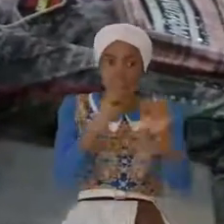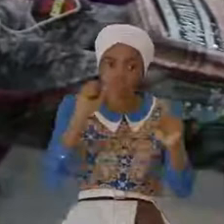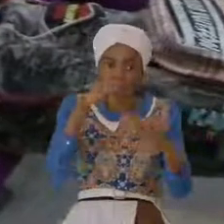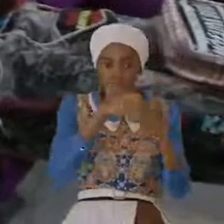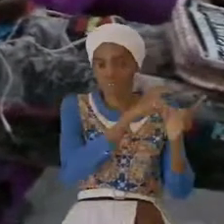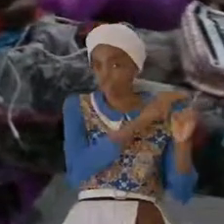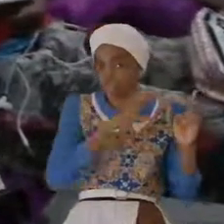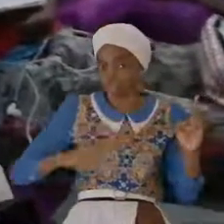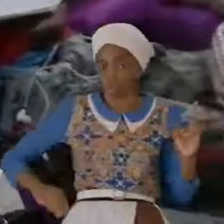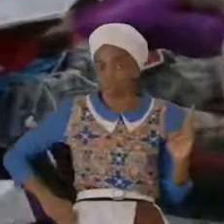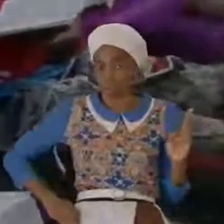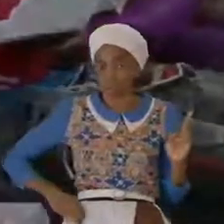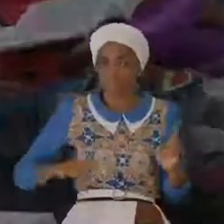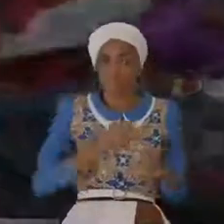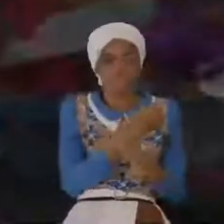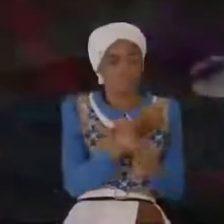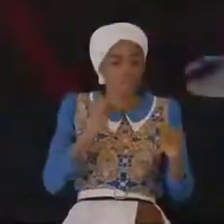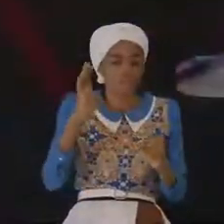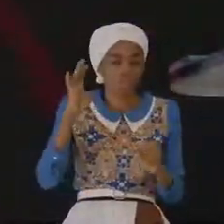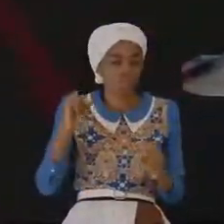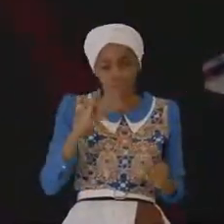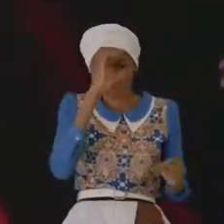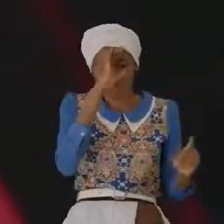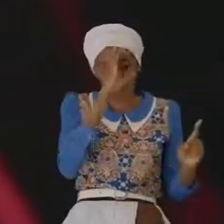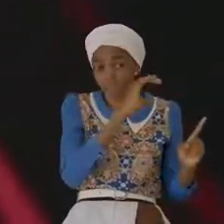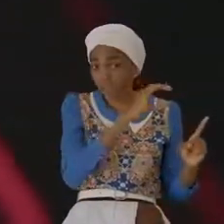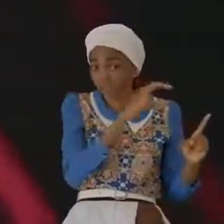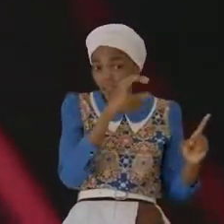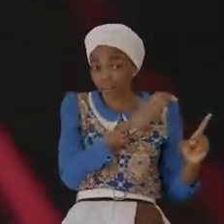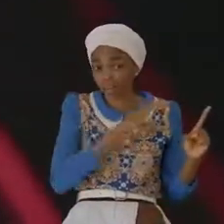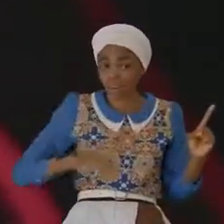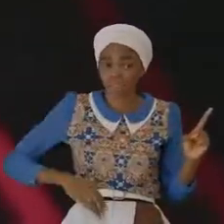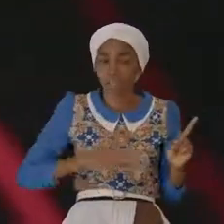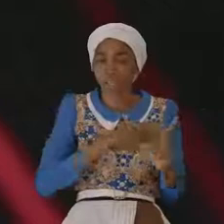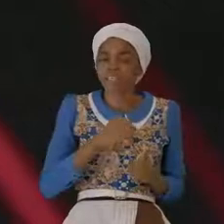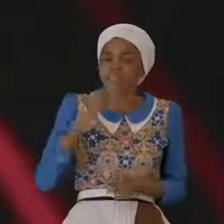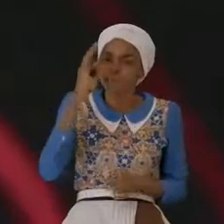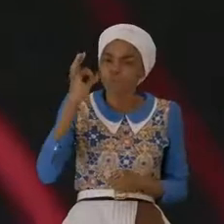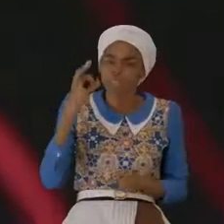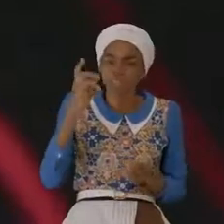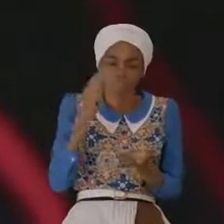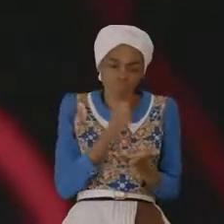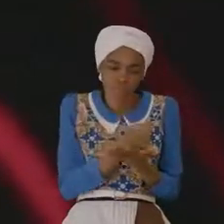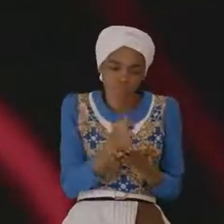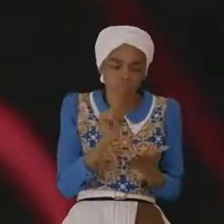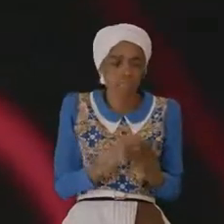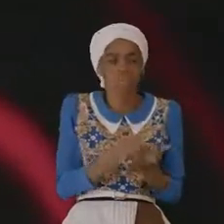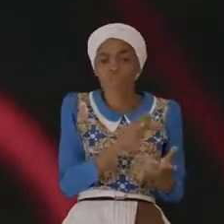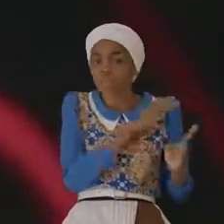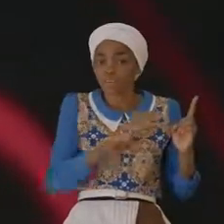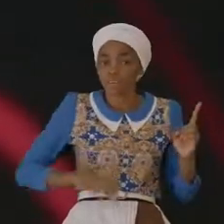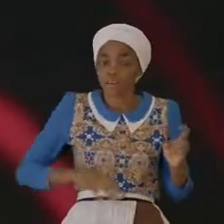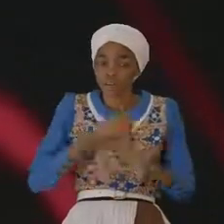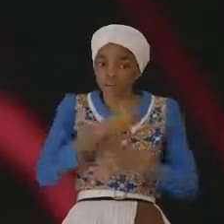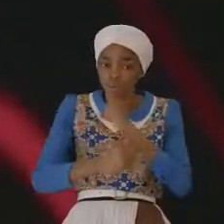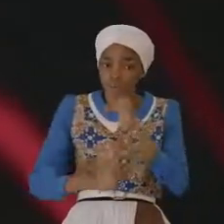Christ, le salut par Christ. Il prêche que Christ a souffert